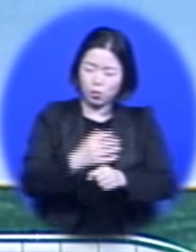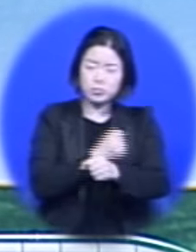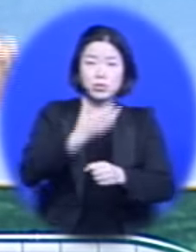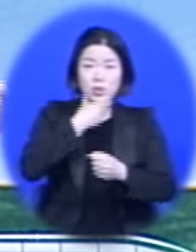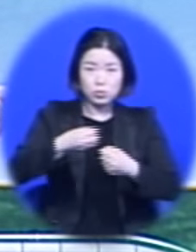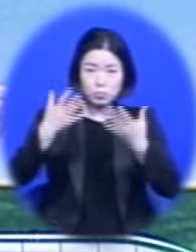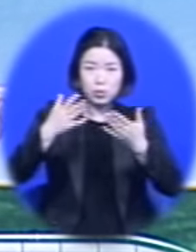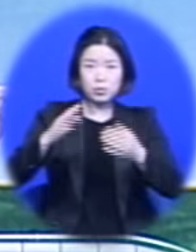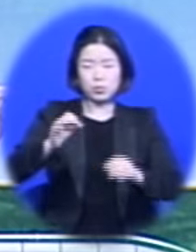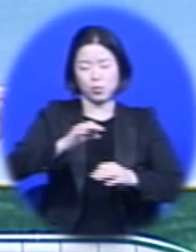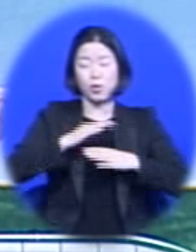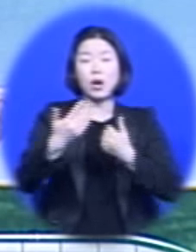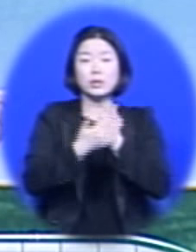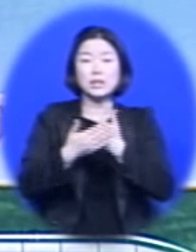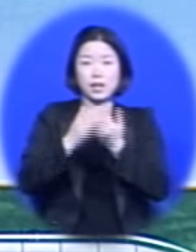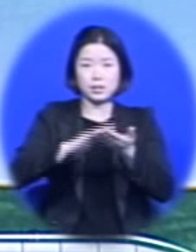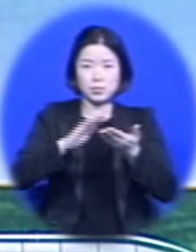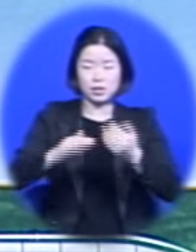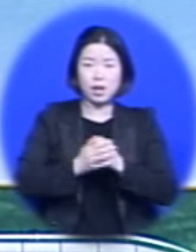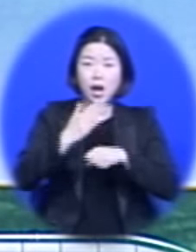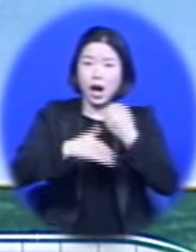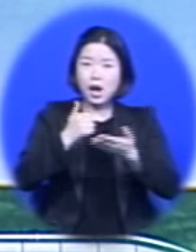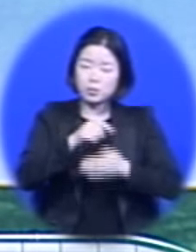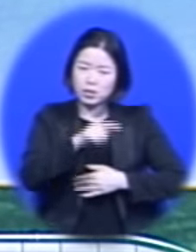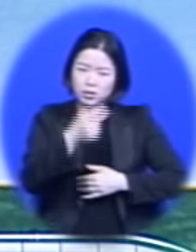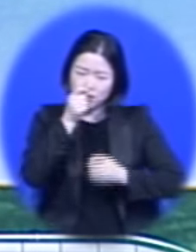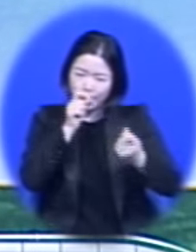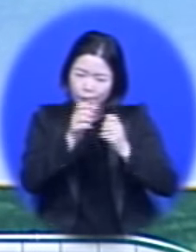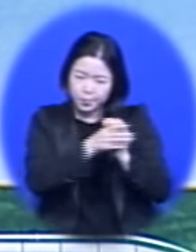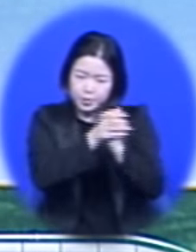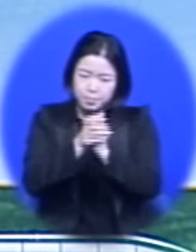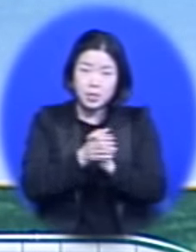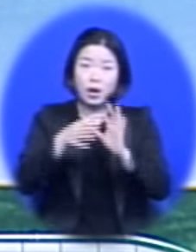축복이고 놀라운 은혜입니다. 하나님과 이렇게 친밀한 관계.